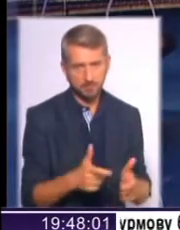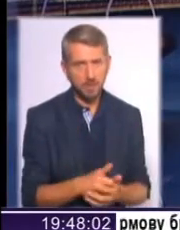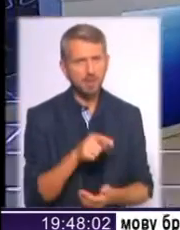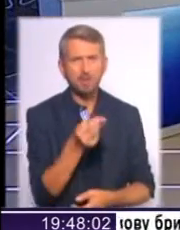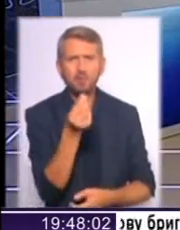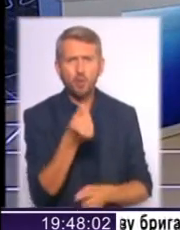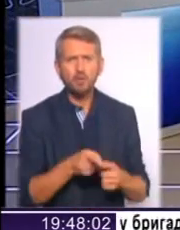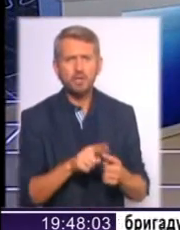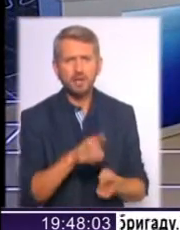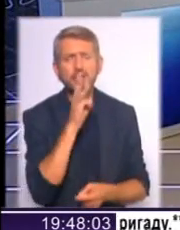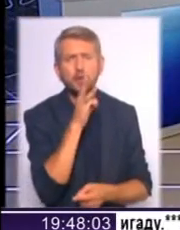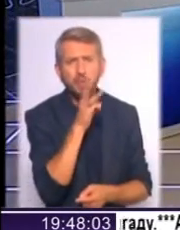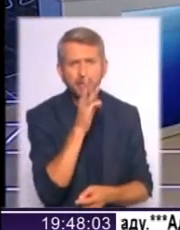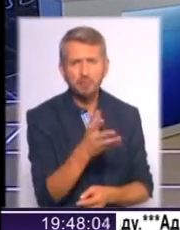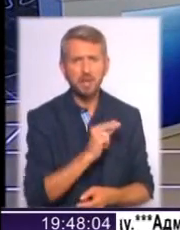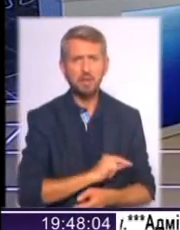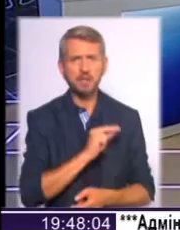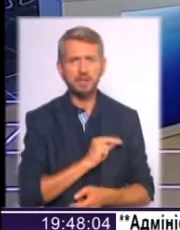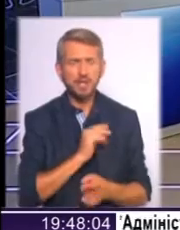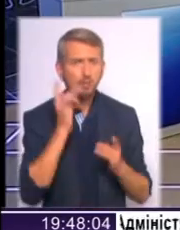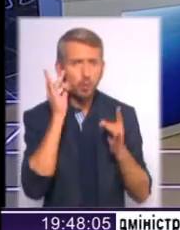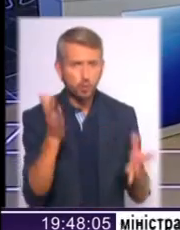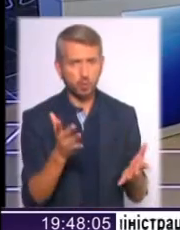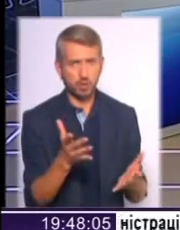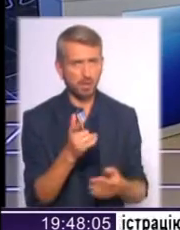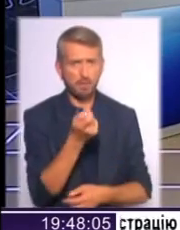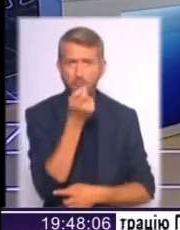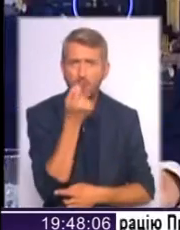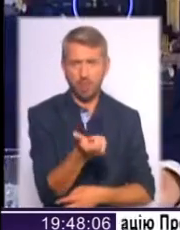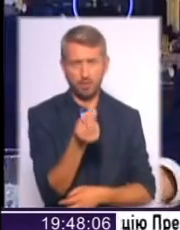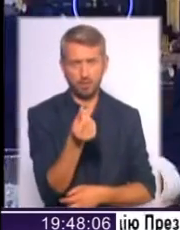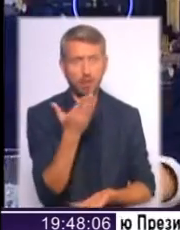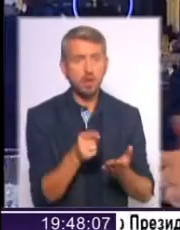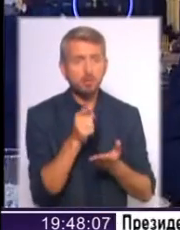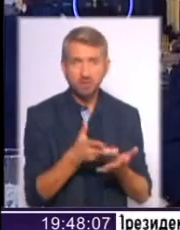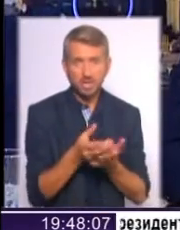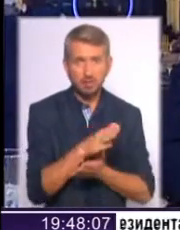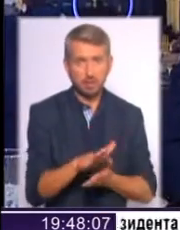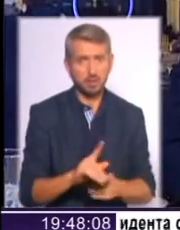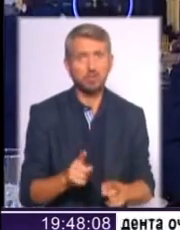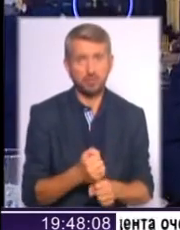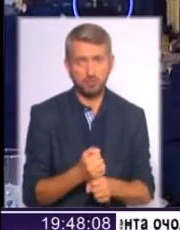кошти, це заробітня платня працівникам культури, вона там мізерна, якщо її ще не платити, нічим.